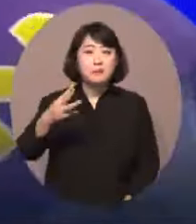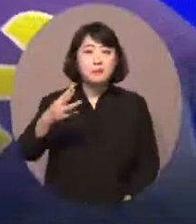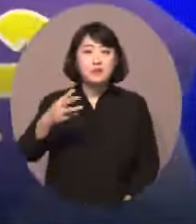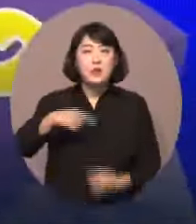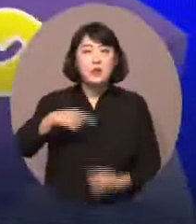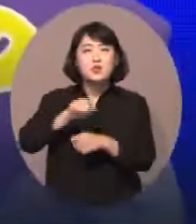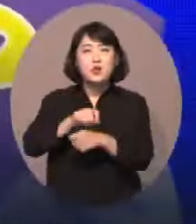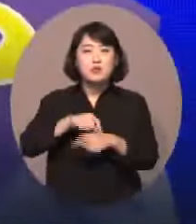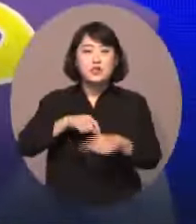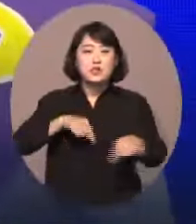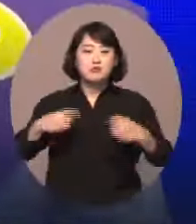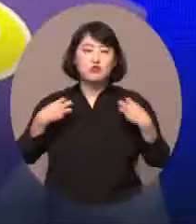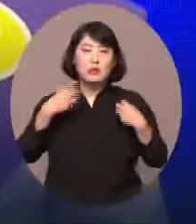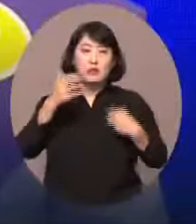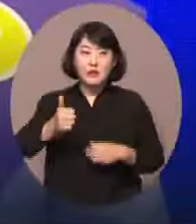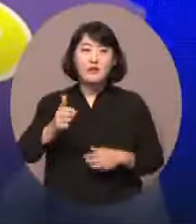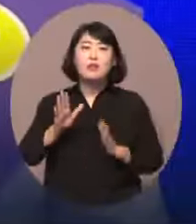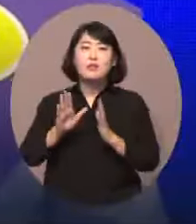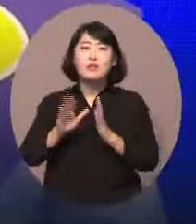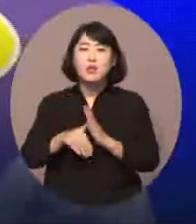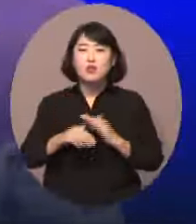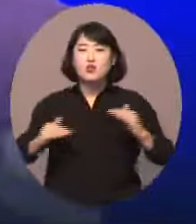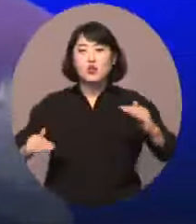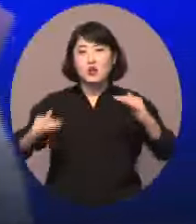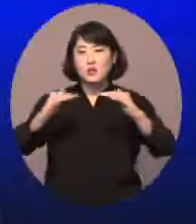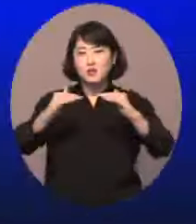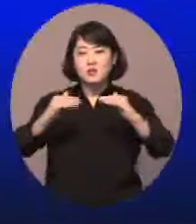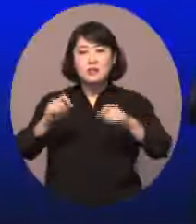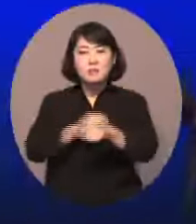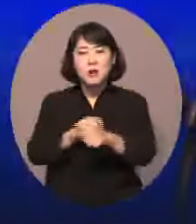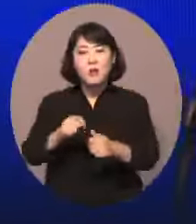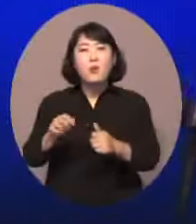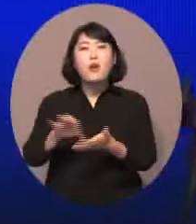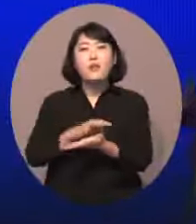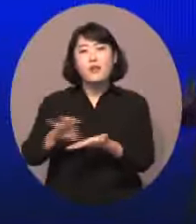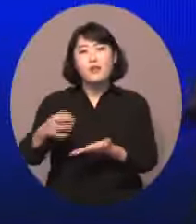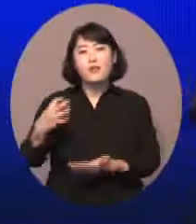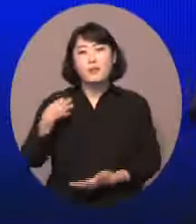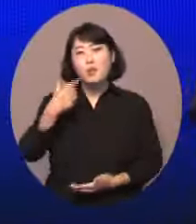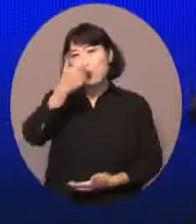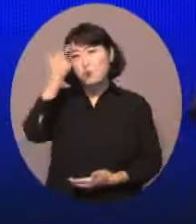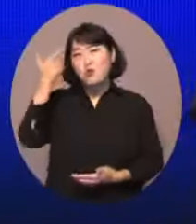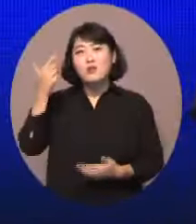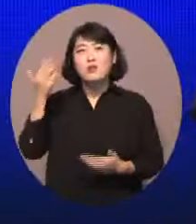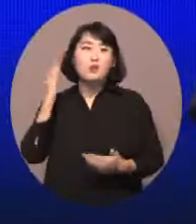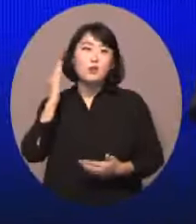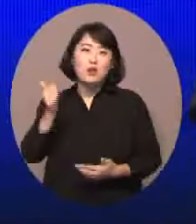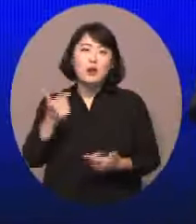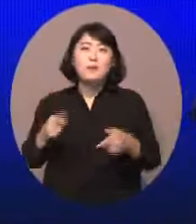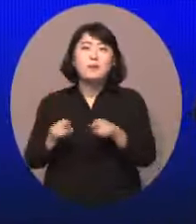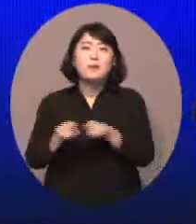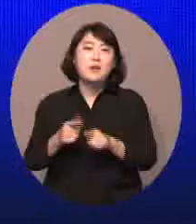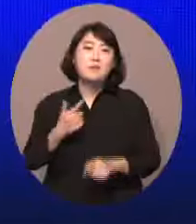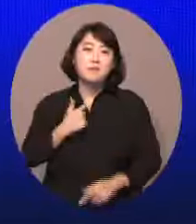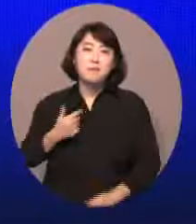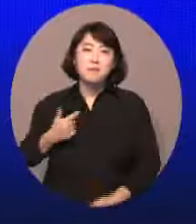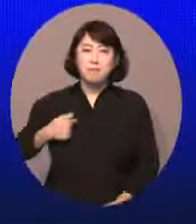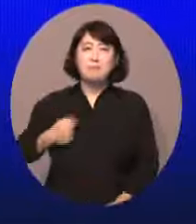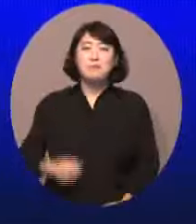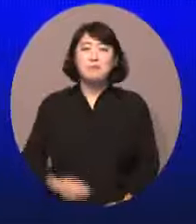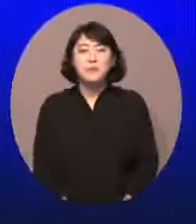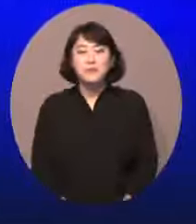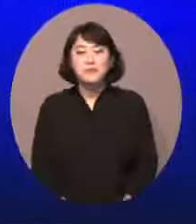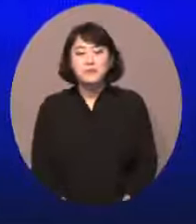장관 할 때 균형 발전 특별 4개 균특 핵계를 노무현 대통령과 함께 만든